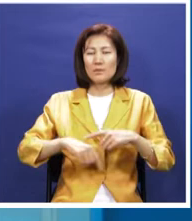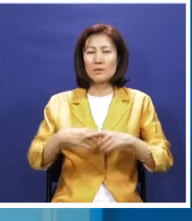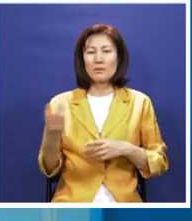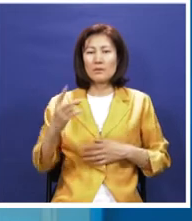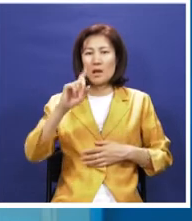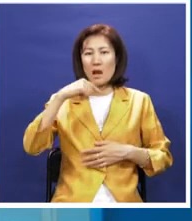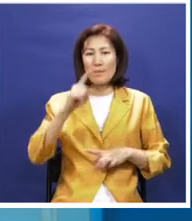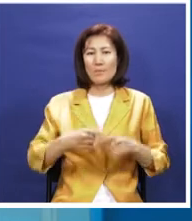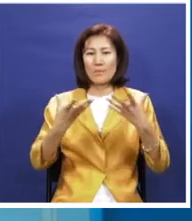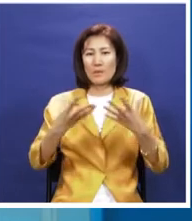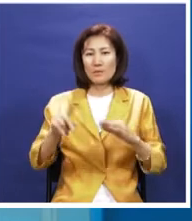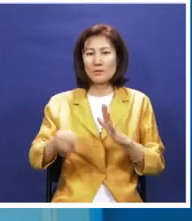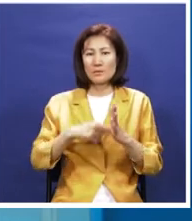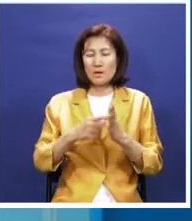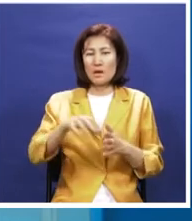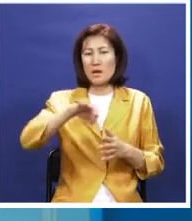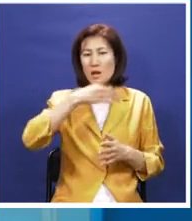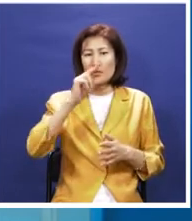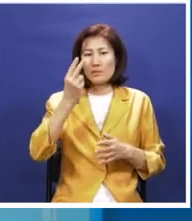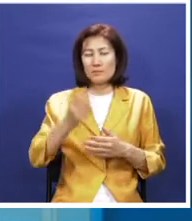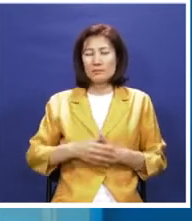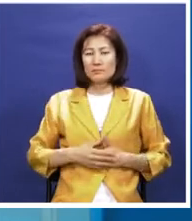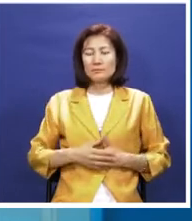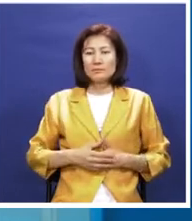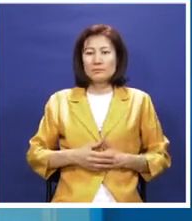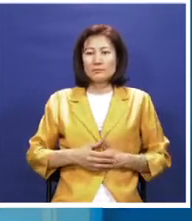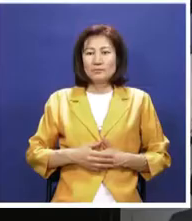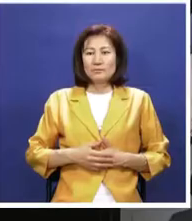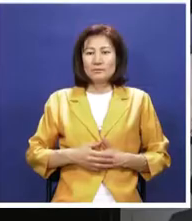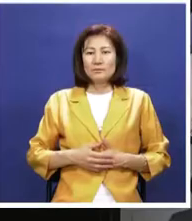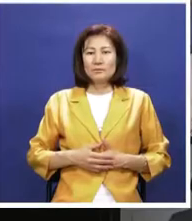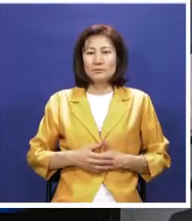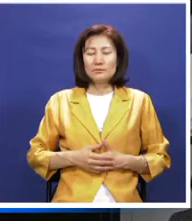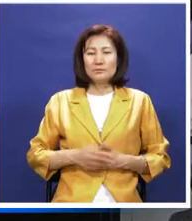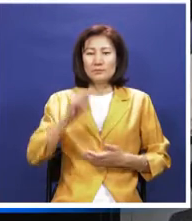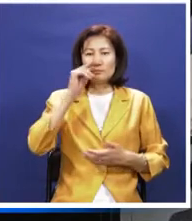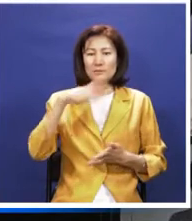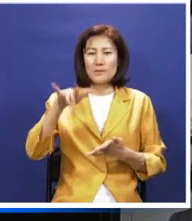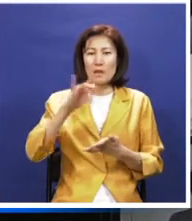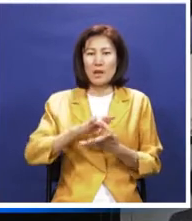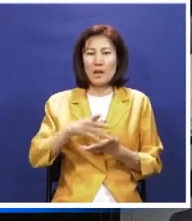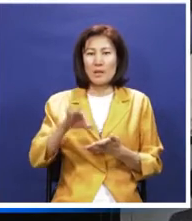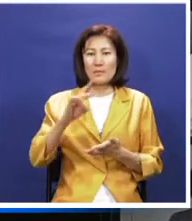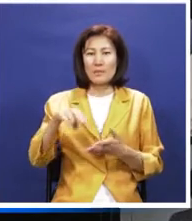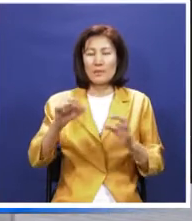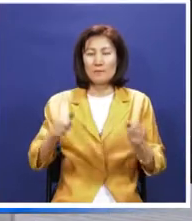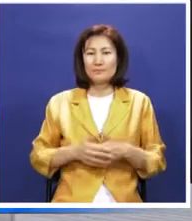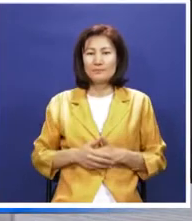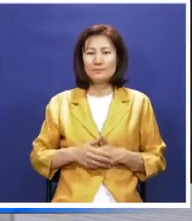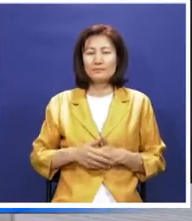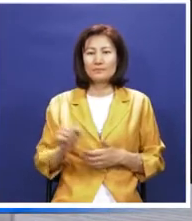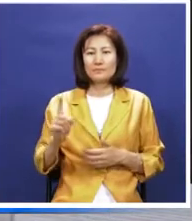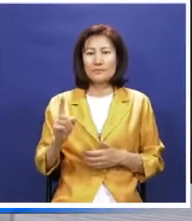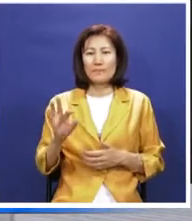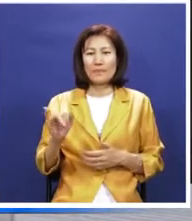дейді? Осы және өзге де сауалдардың жауабын әріптесім тарқатып айтсын. Шымкент қаласы Атамекен кәсіпкерлер палатасында